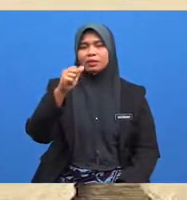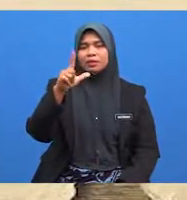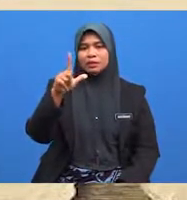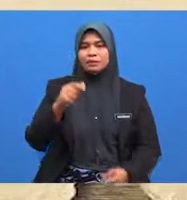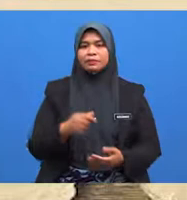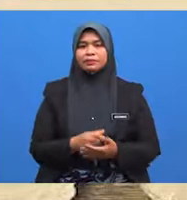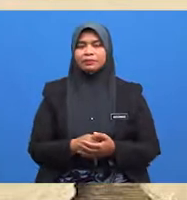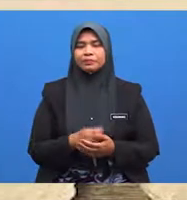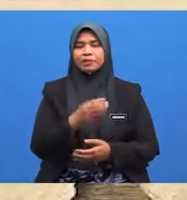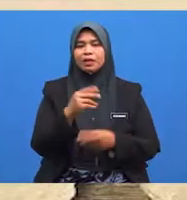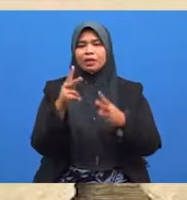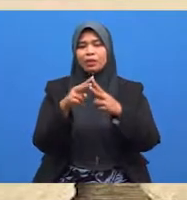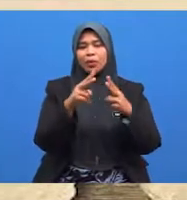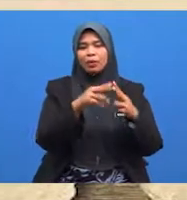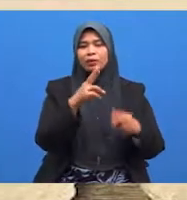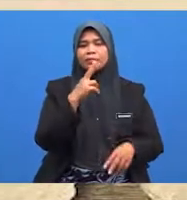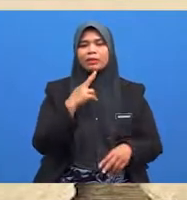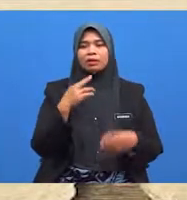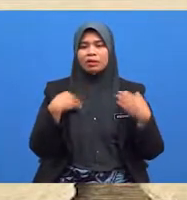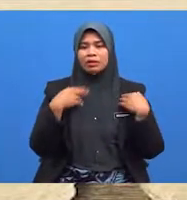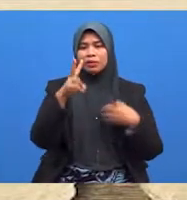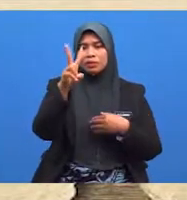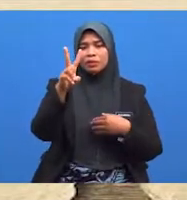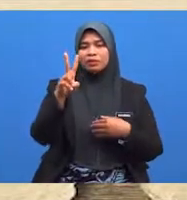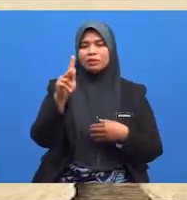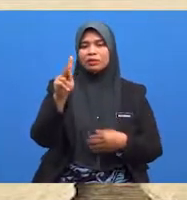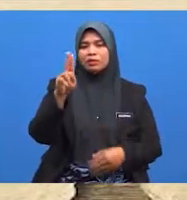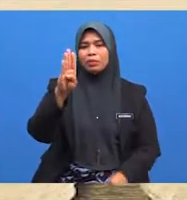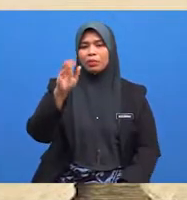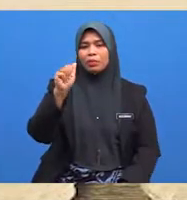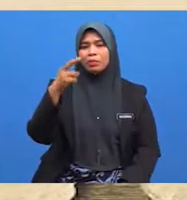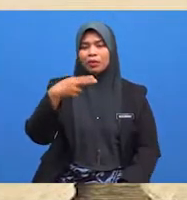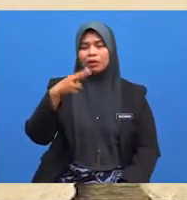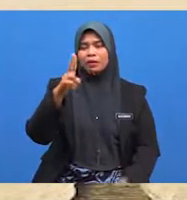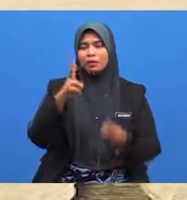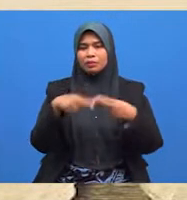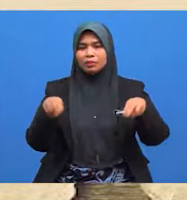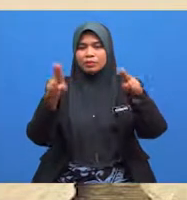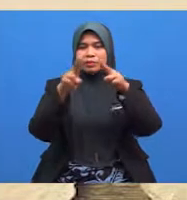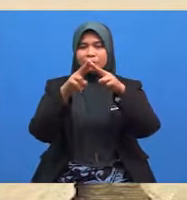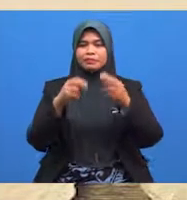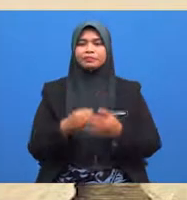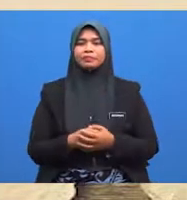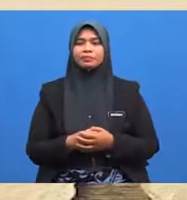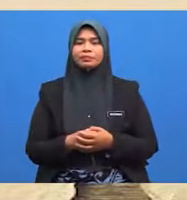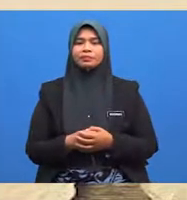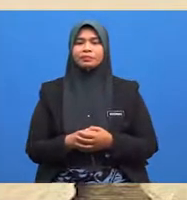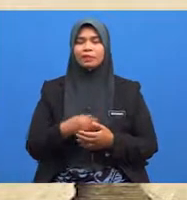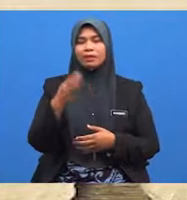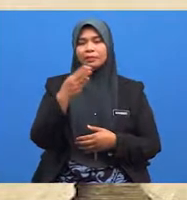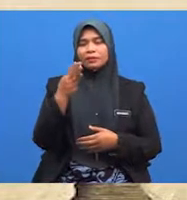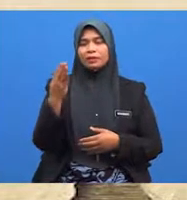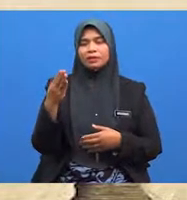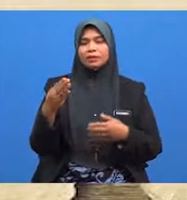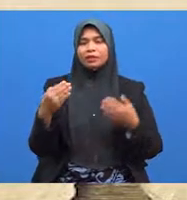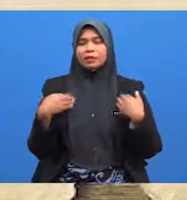pula sinonim dengan kubah yang besar. Manakala, Kubu Kota Merah memiliki dua kubah